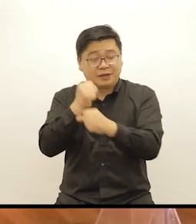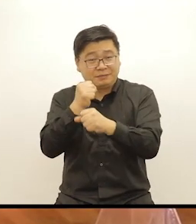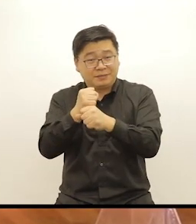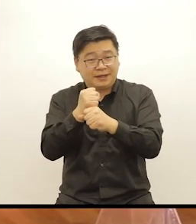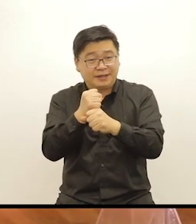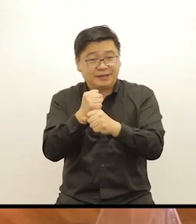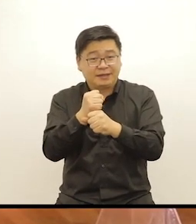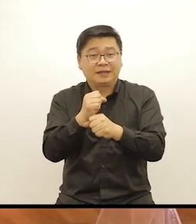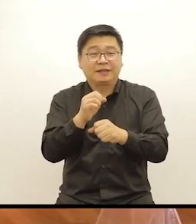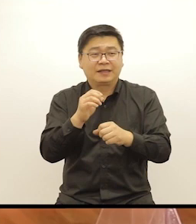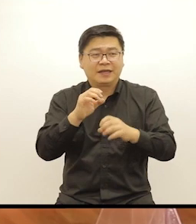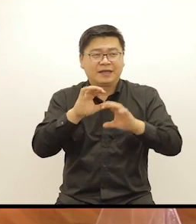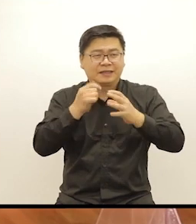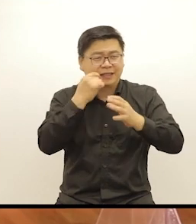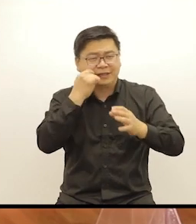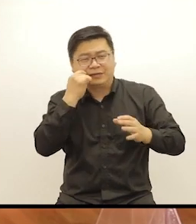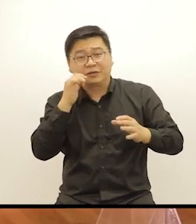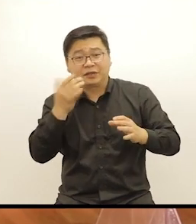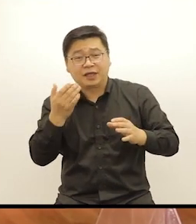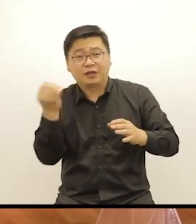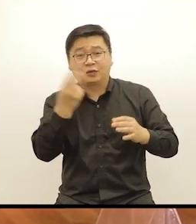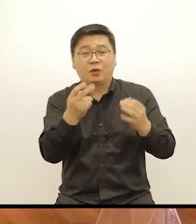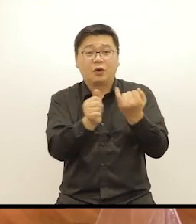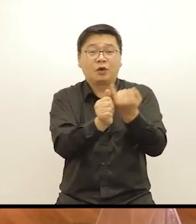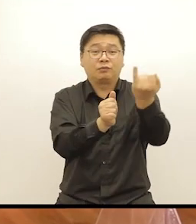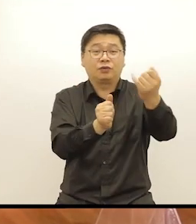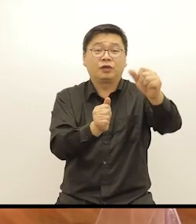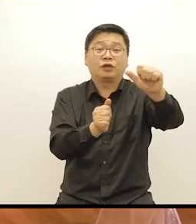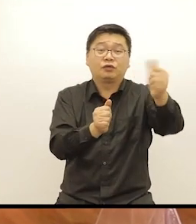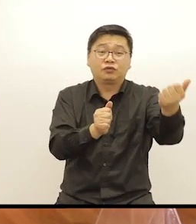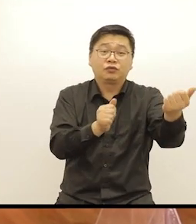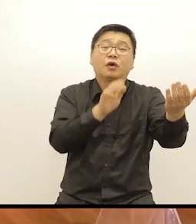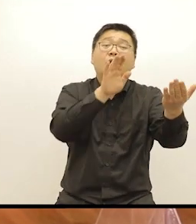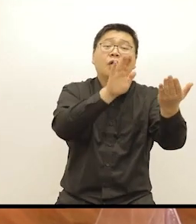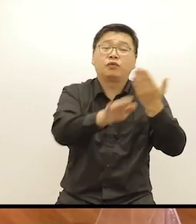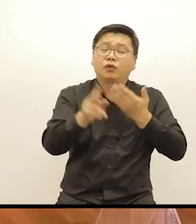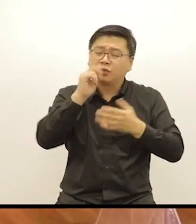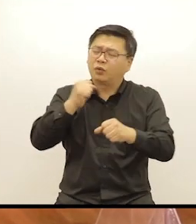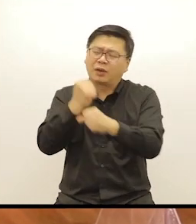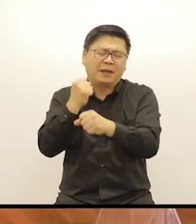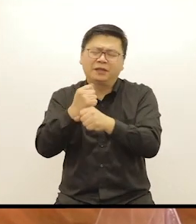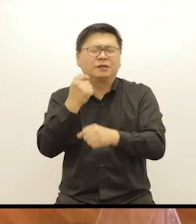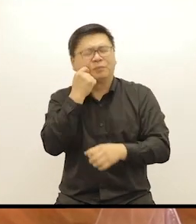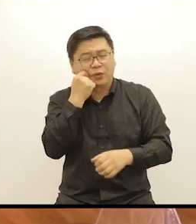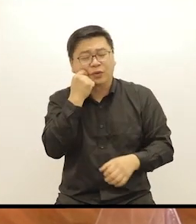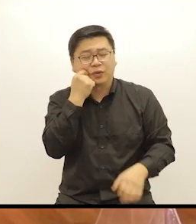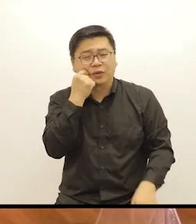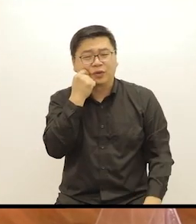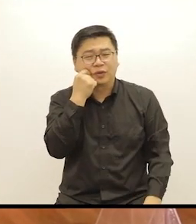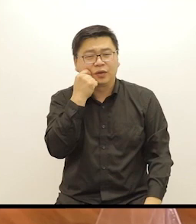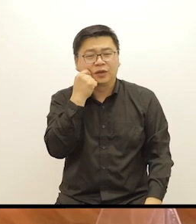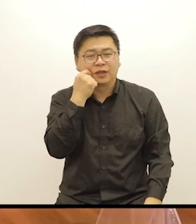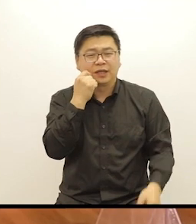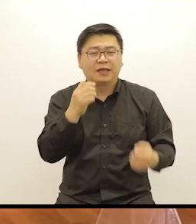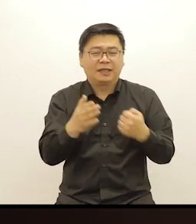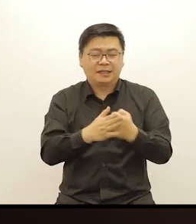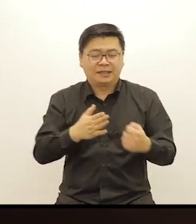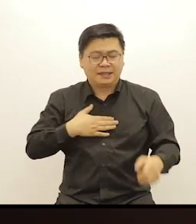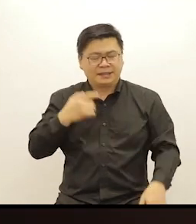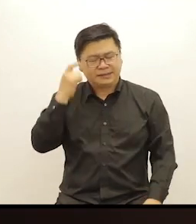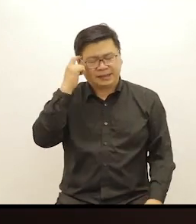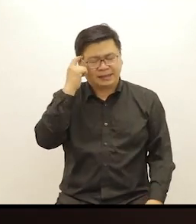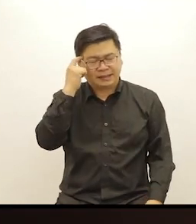됐고 실제로 이제 부인이 세상을 떠난 이후에는 거의 창작 활동도 못했다 그러잖아요. 네. 그래서 제가 생각할